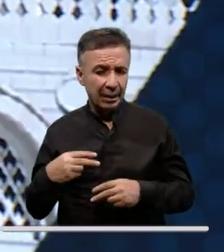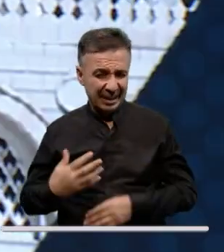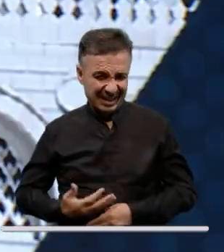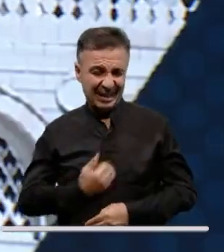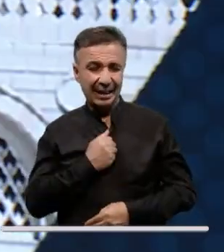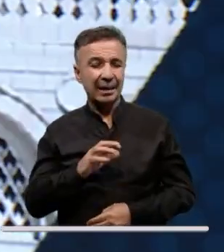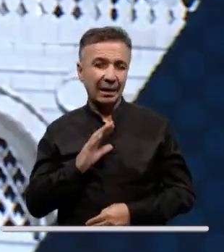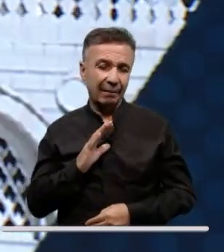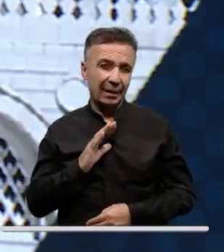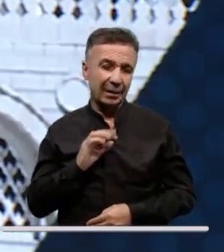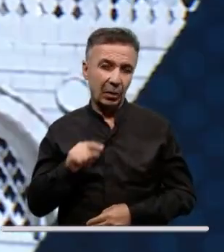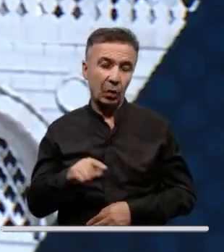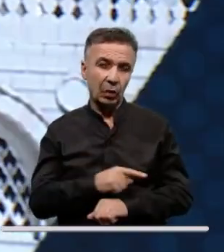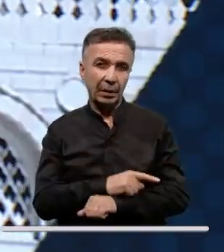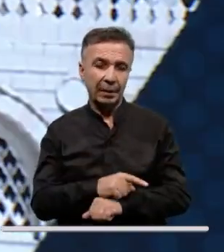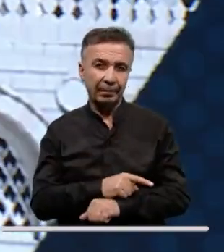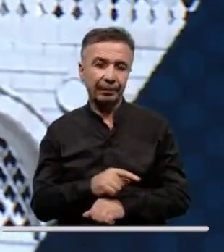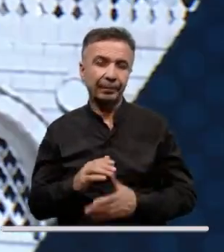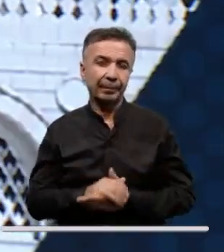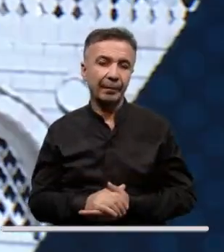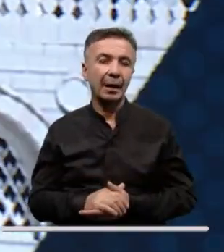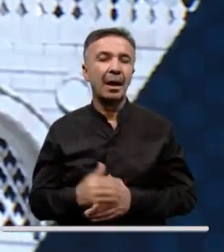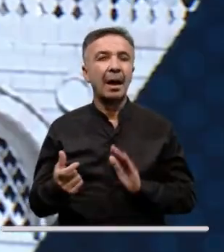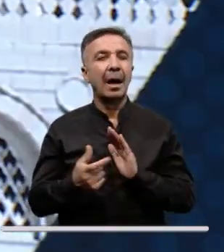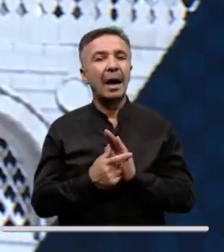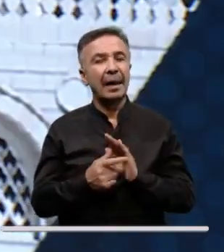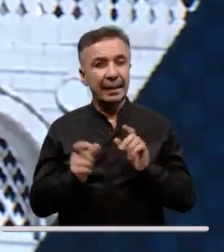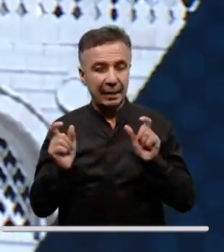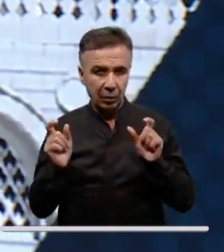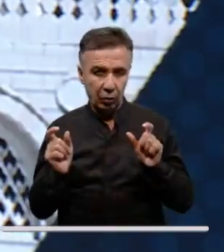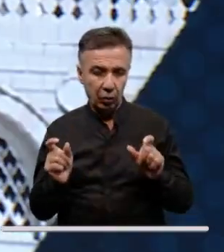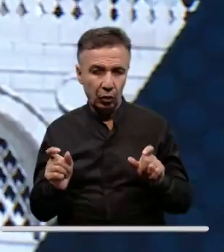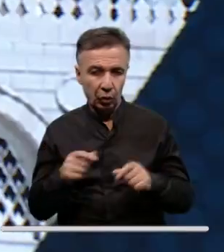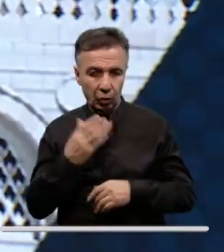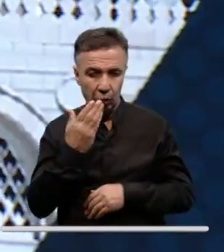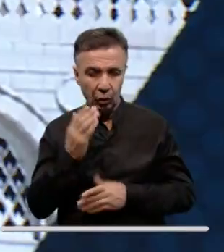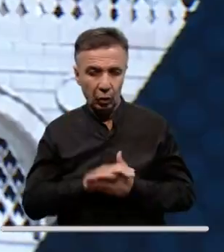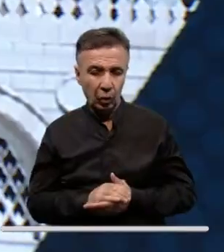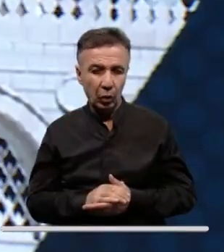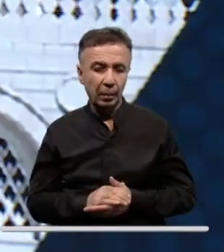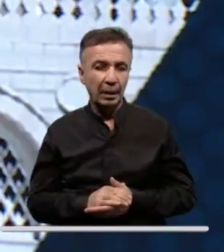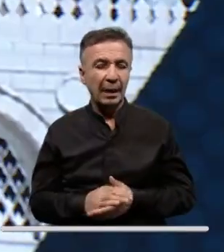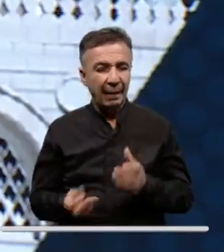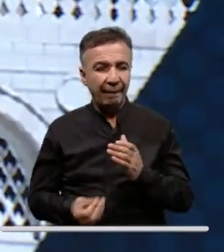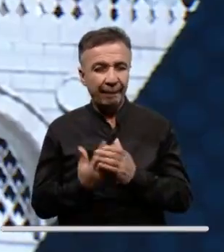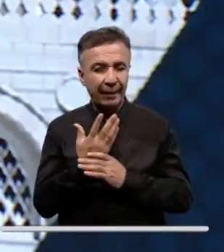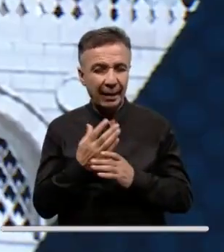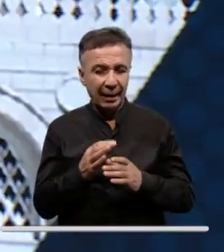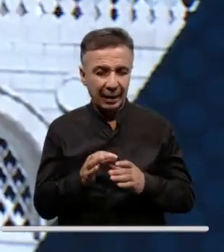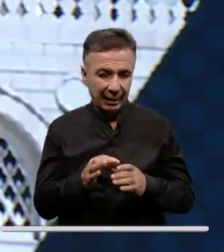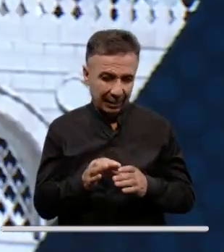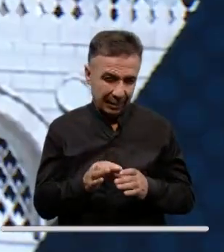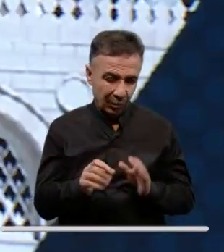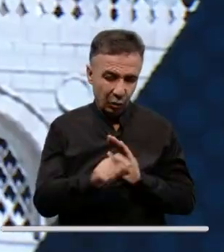hissediyorsak o zaman efendim Ayetel kürsiyi okuyalım Efendim Felak Nas surelerini okuyalım